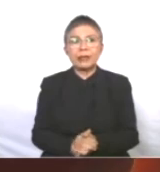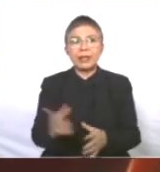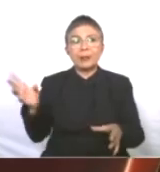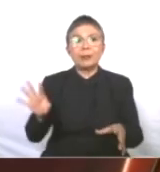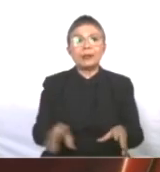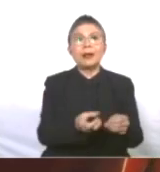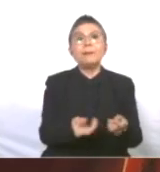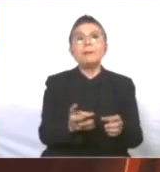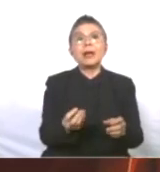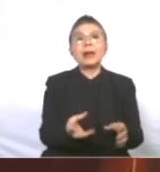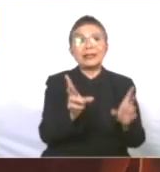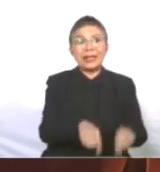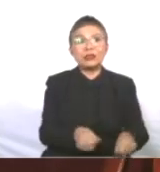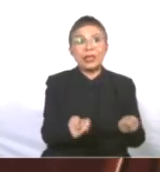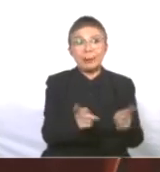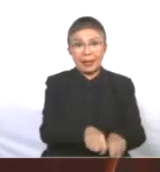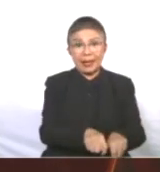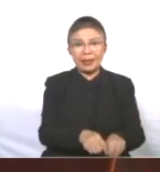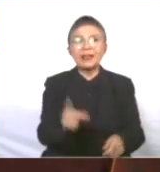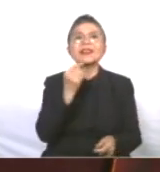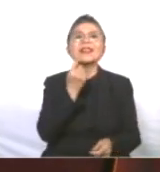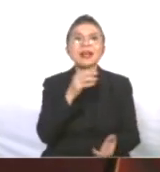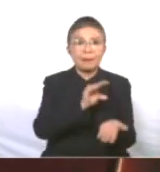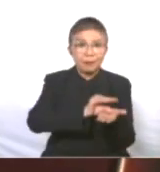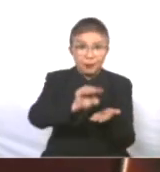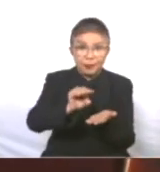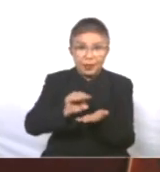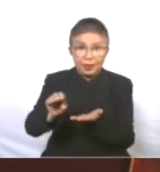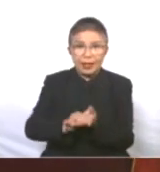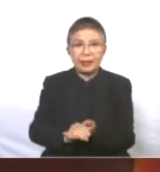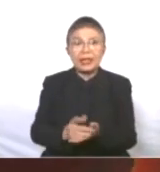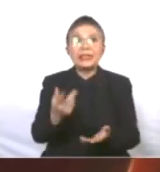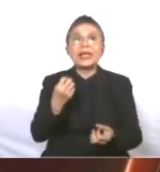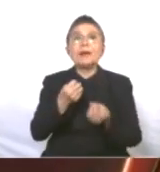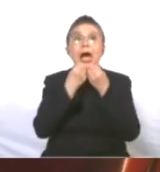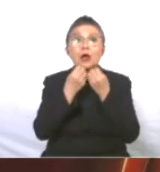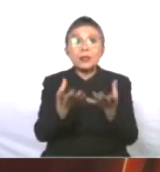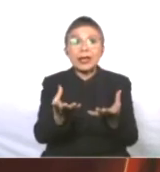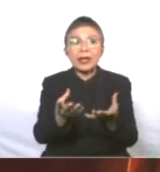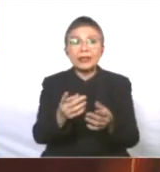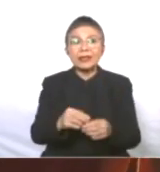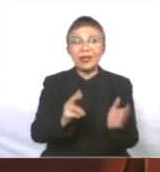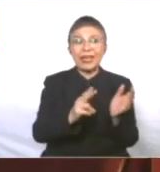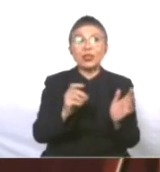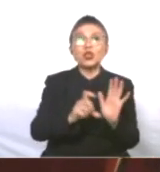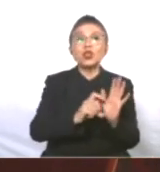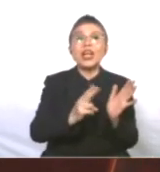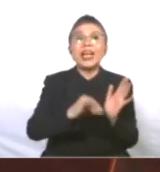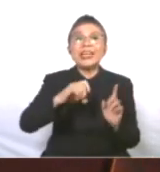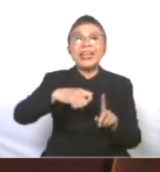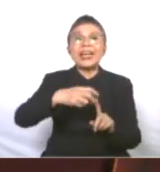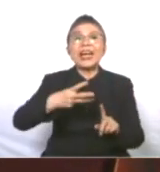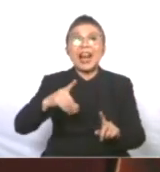hilirisasi, bicara masalah investasi. Sekali lagi, Pak, tadi saya baru bicara masalah nikel, kita belum